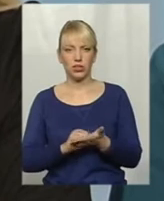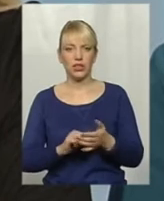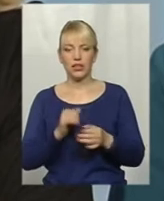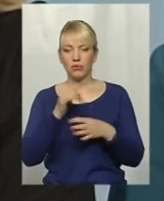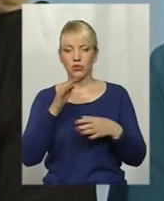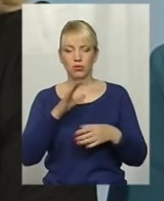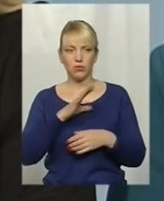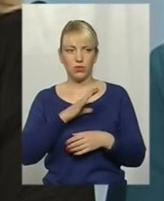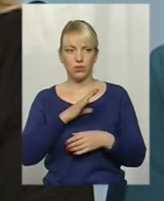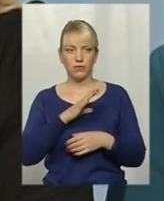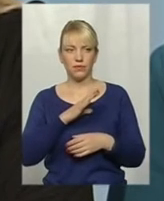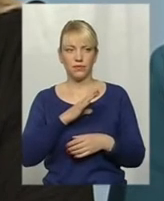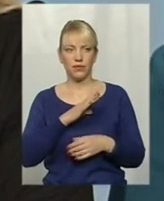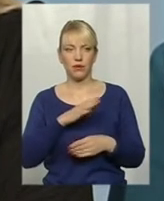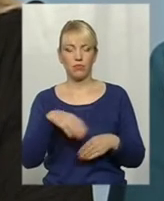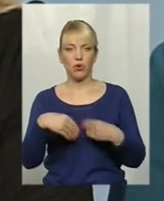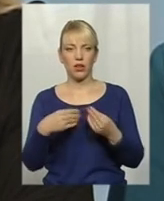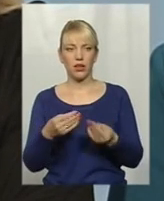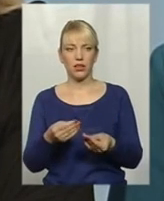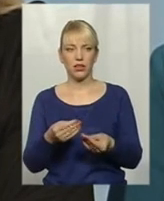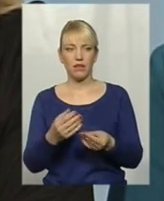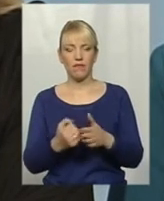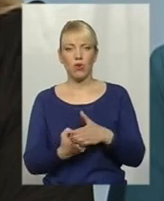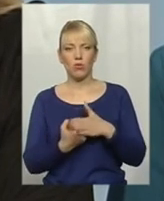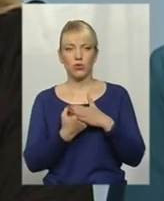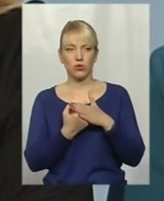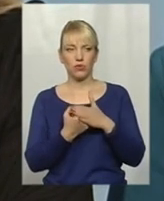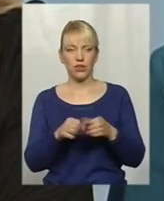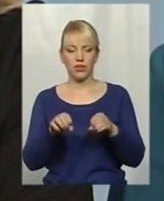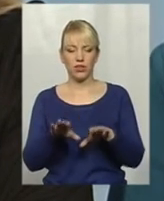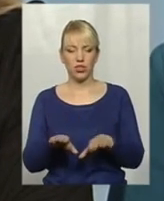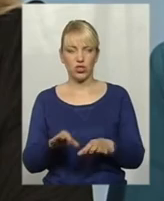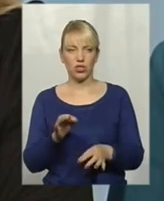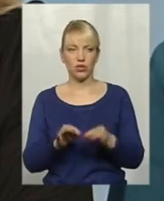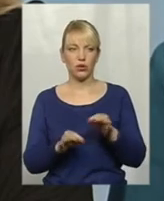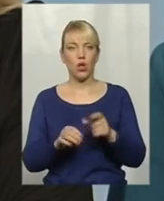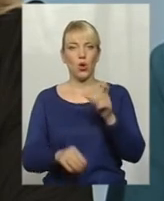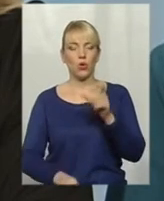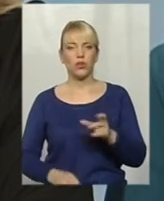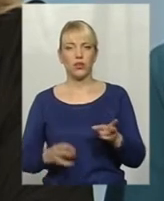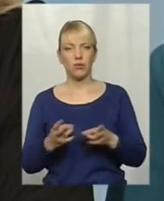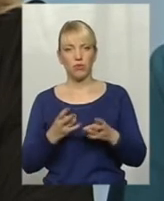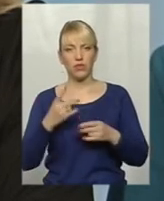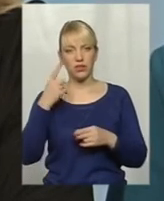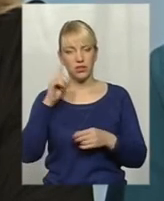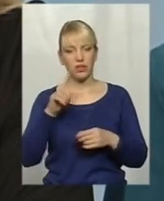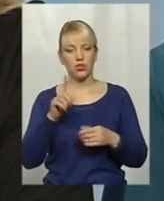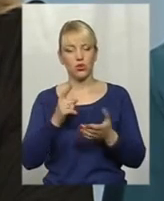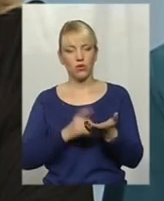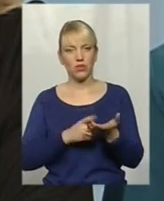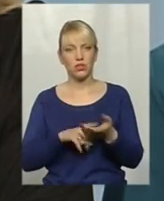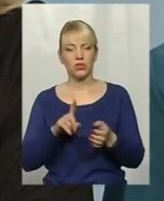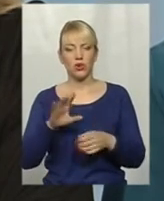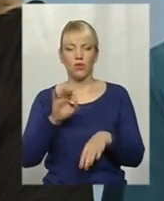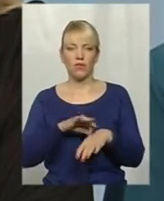може бути покладене в обґрунтування рішення суду. Людина повинна навести, наприклад, що вона хворіла, перебувала